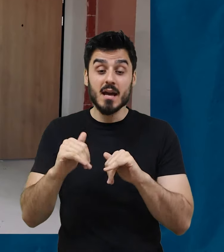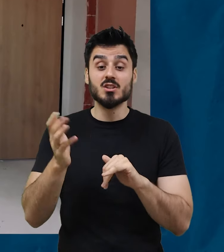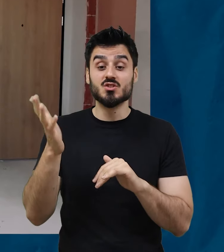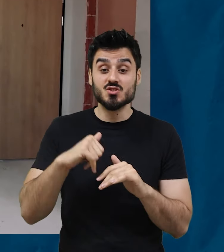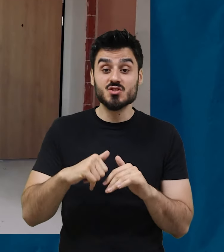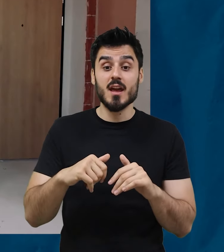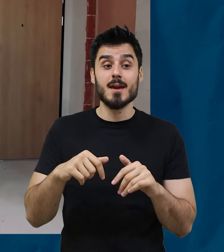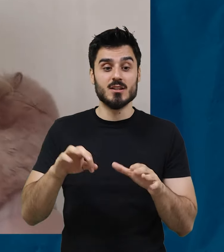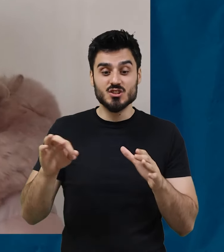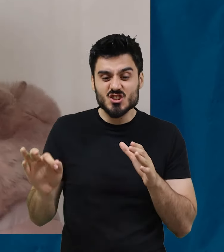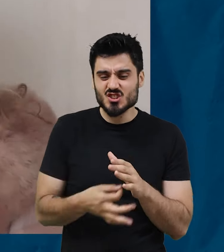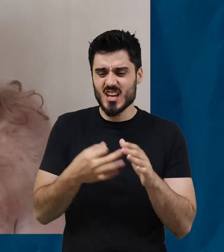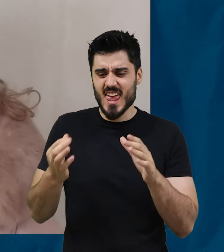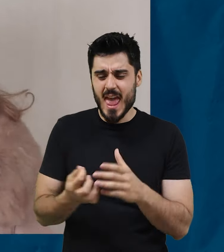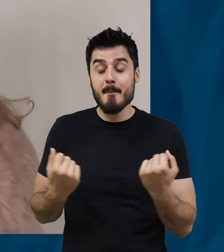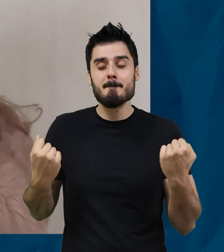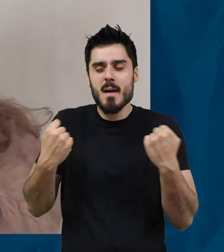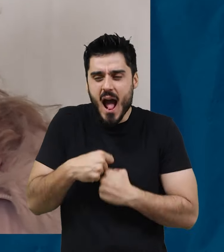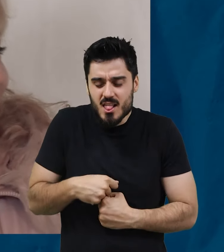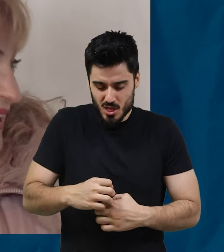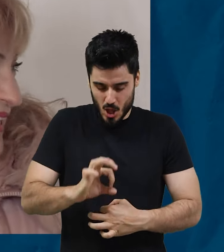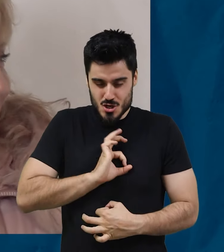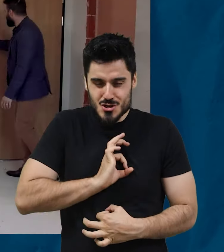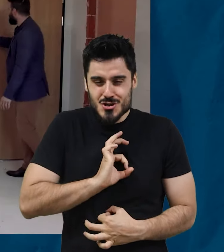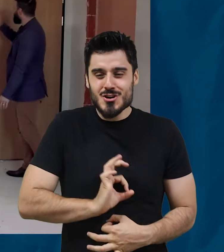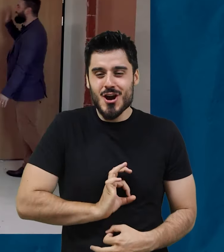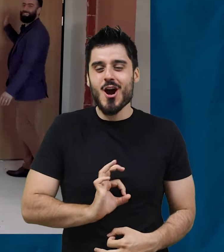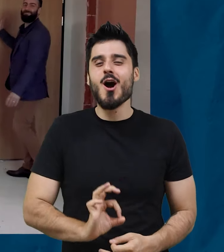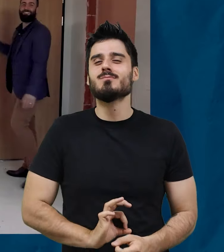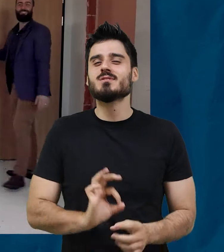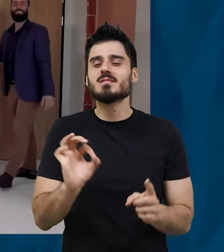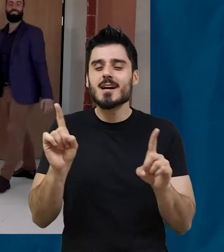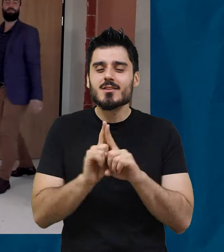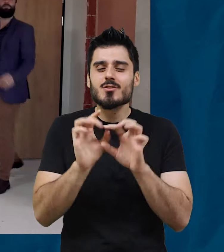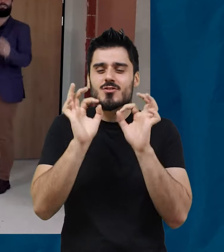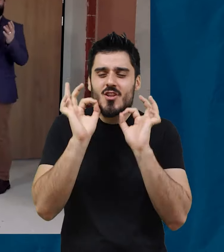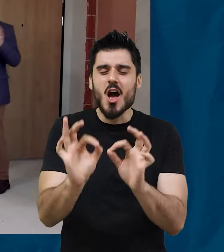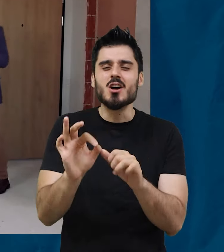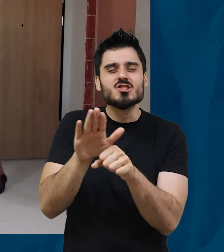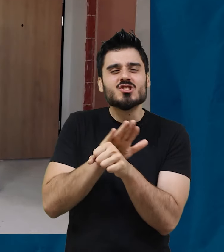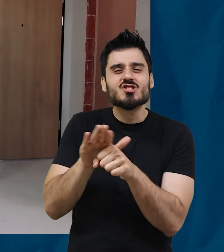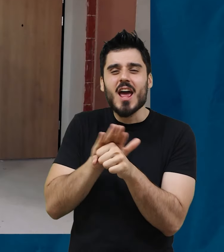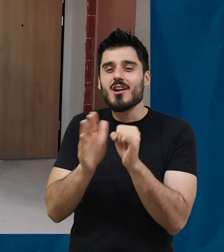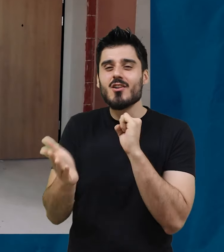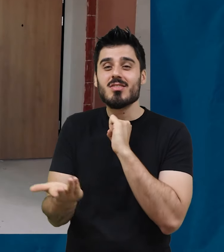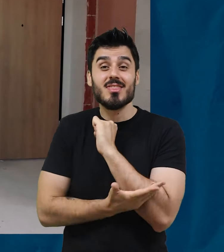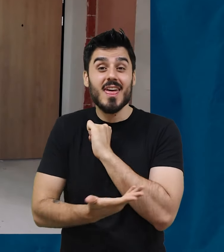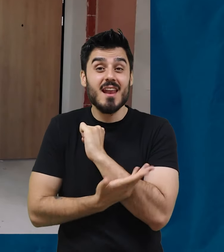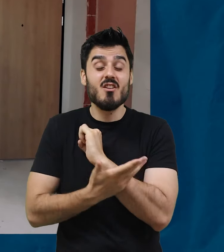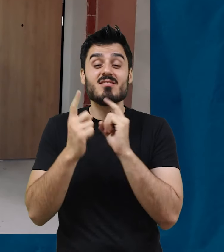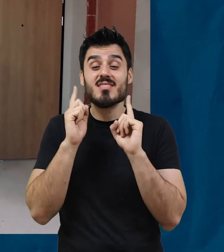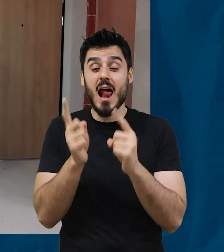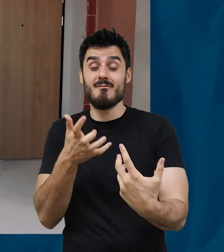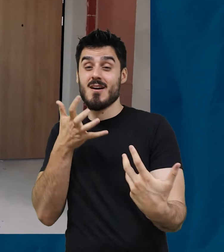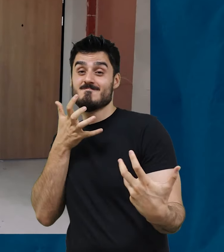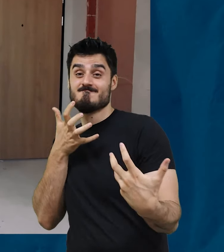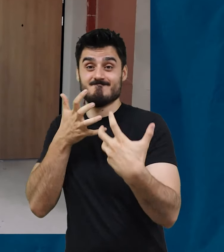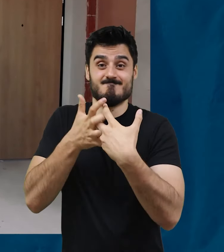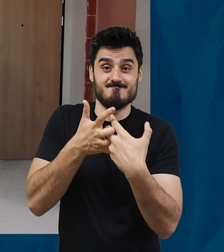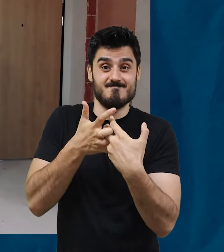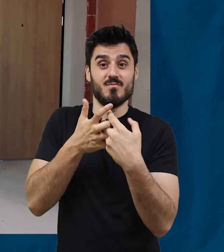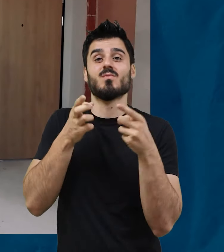по копче. Имаме врата с черна рамка и класически дъб, което означава, че ще трябва да се съобразиме. Това ще ни е